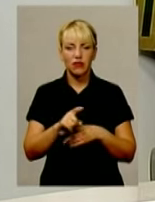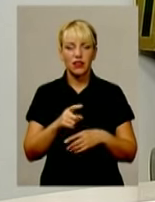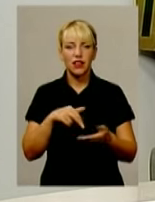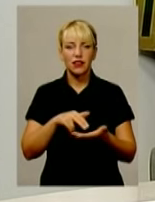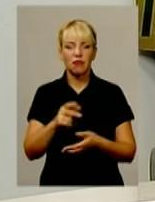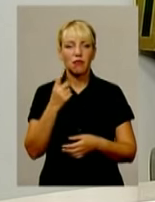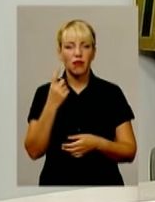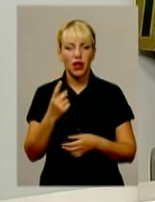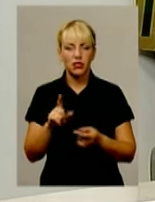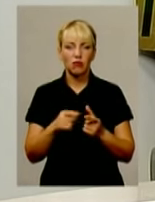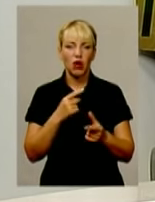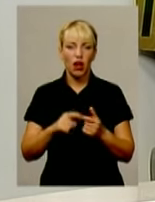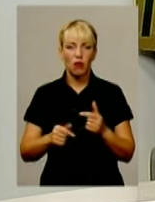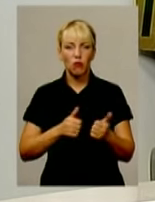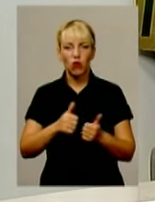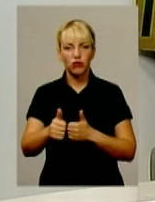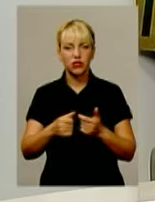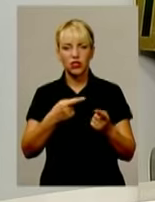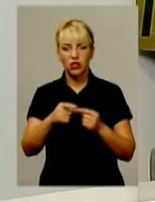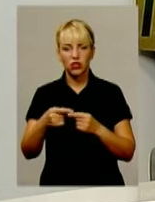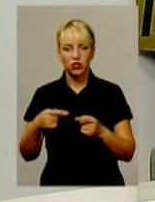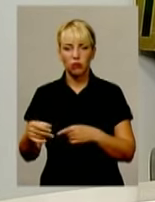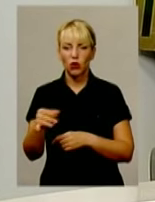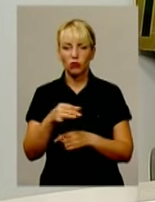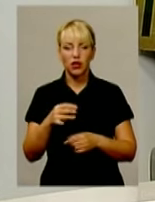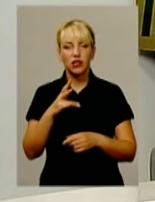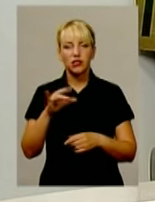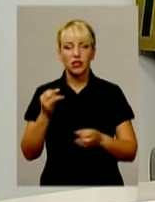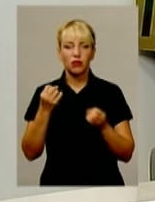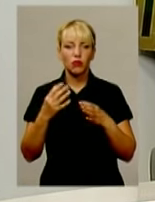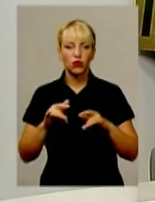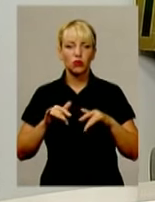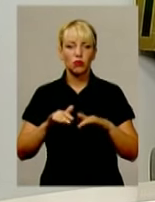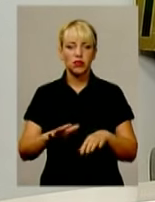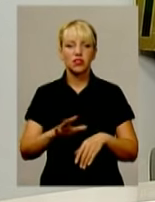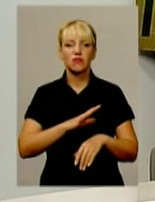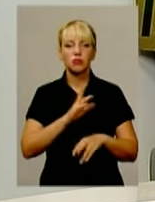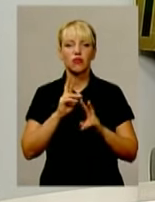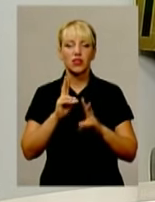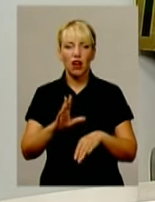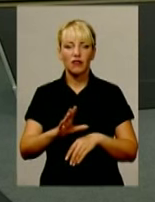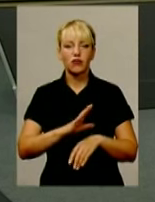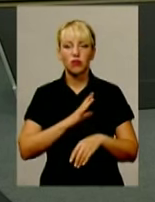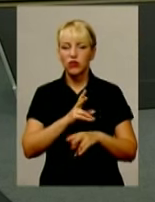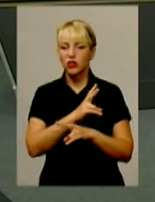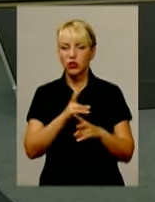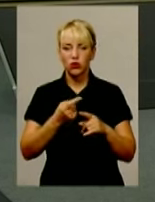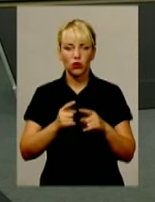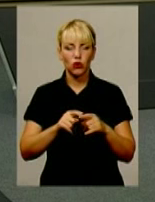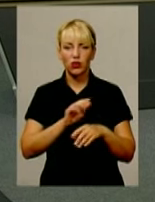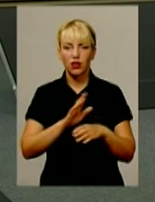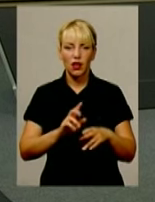на випередки з іншими областями. Абсолютно ні. Процес відбувався, як відбувався. Ніхто його не пришвидшував і